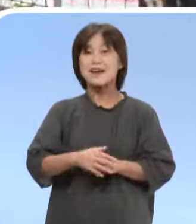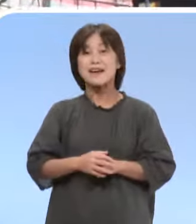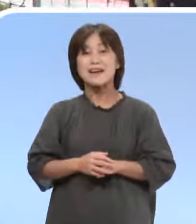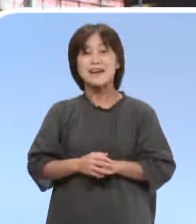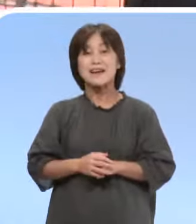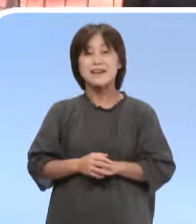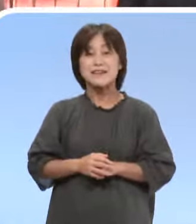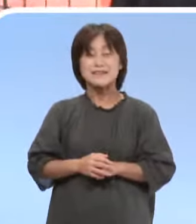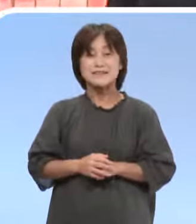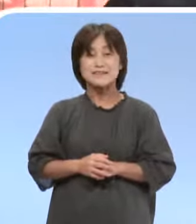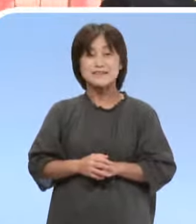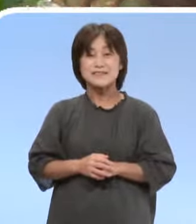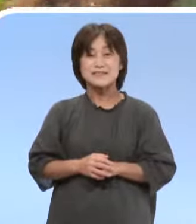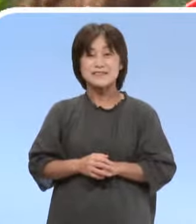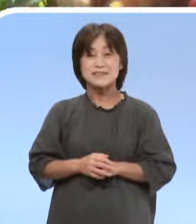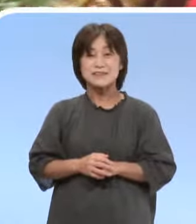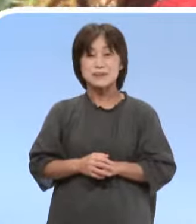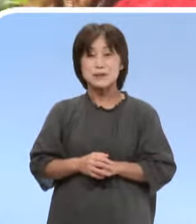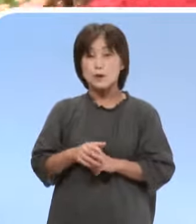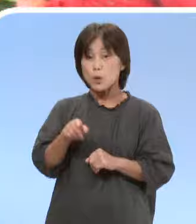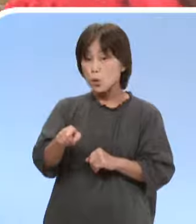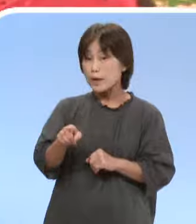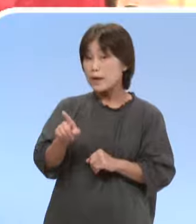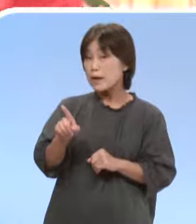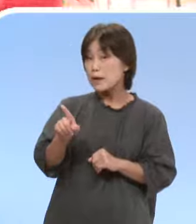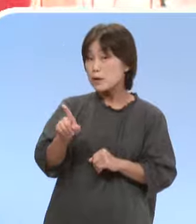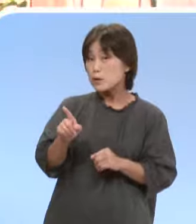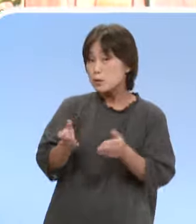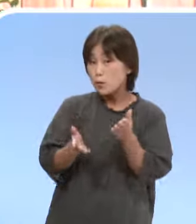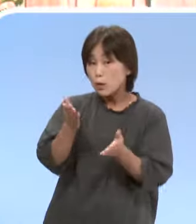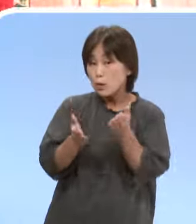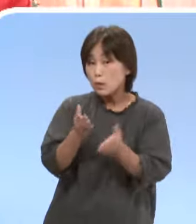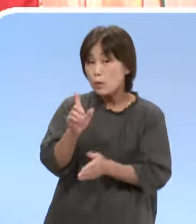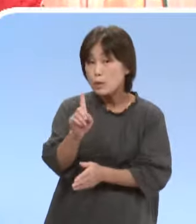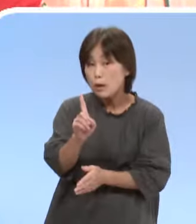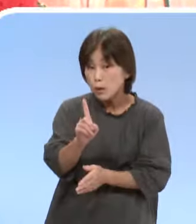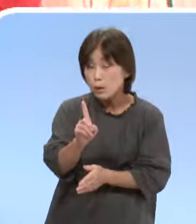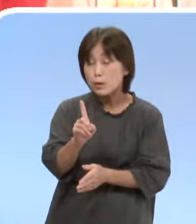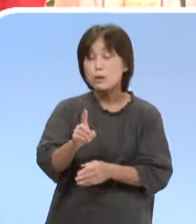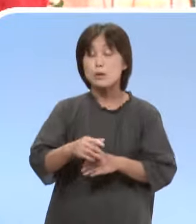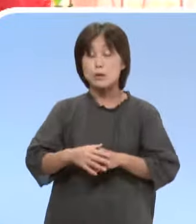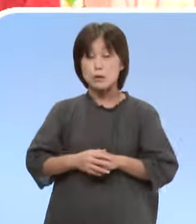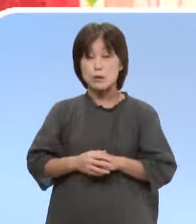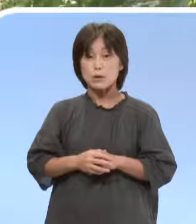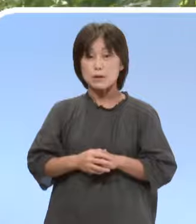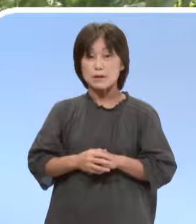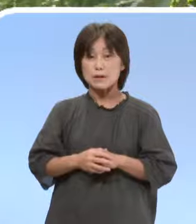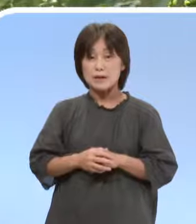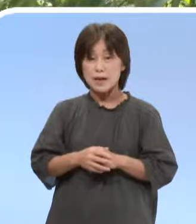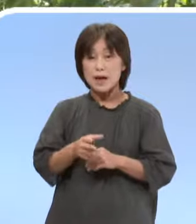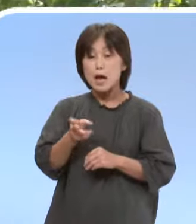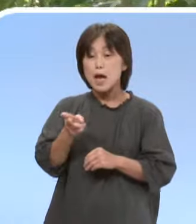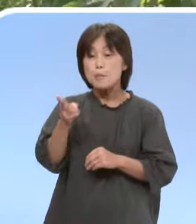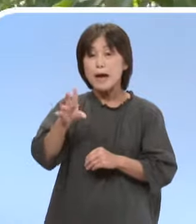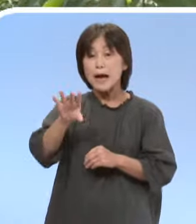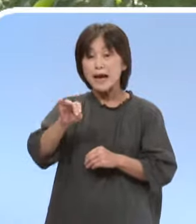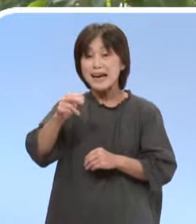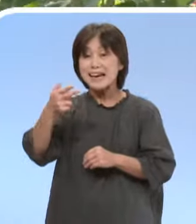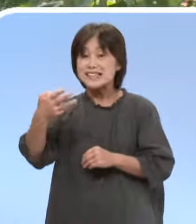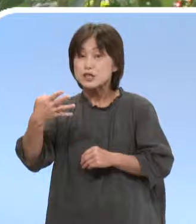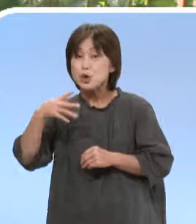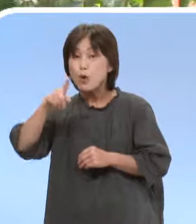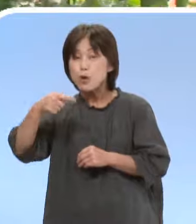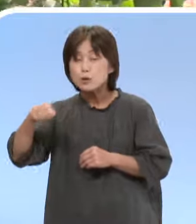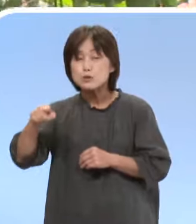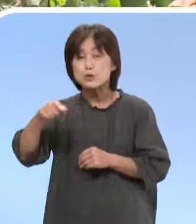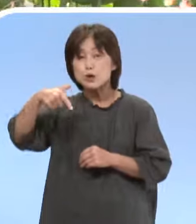は。 あ、こんにちは。 こちらは何を作っていらっしゃるビニールハウスなんですか？ 実はパッションフルーツの